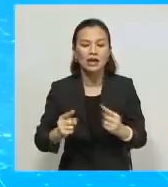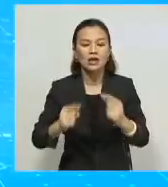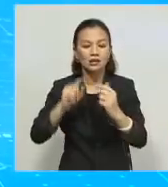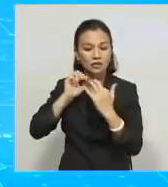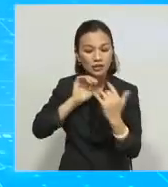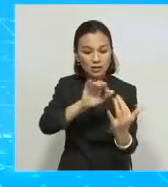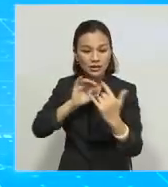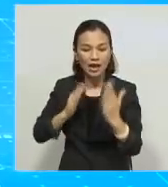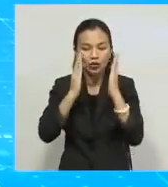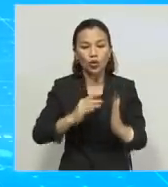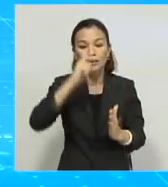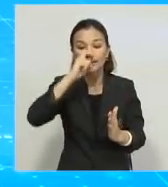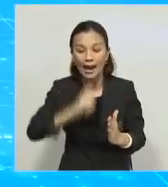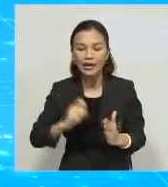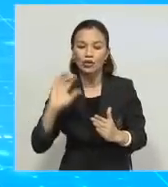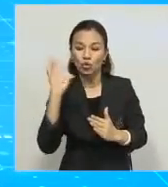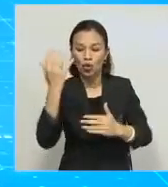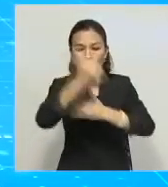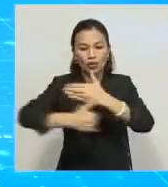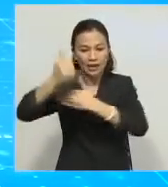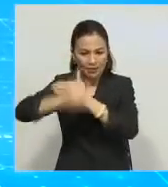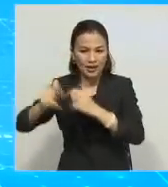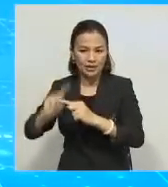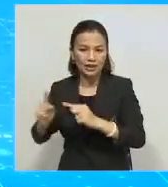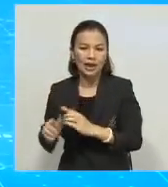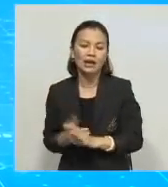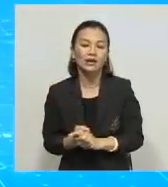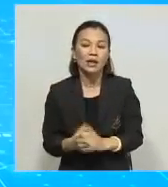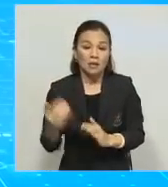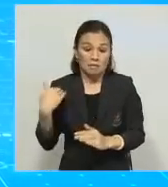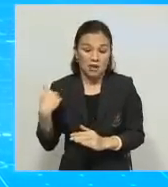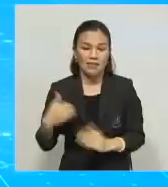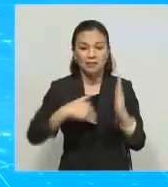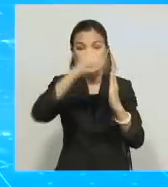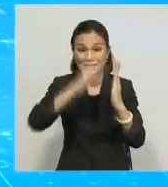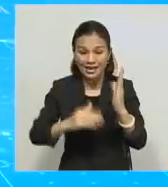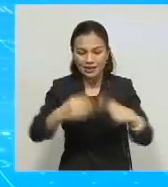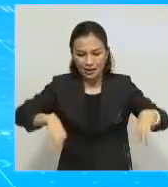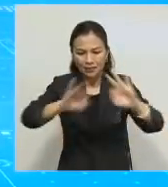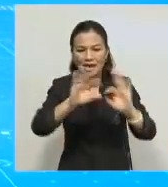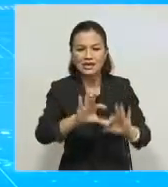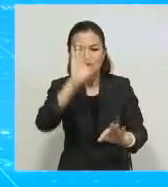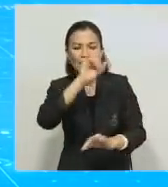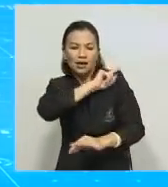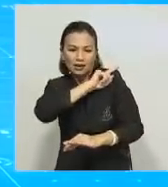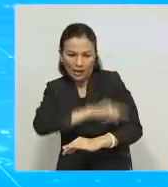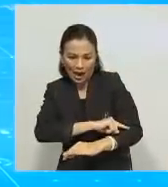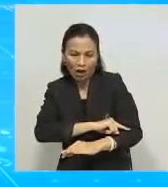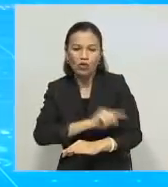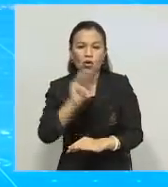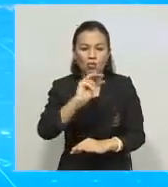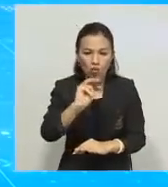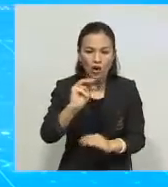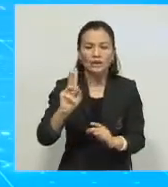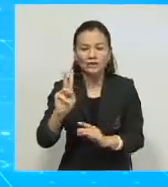นไทยและต่างประเทศขณะที่รูปแบบของการจัดงานจะเน้นโทนสีขาวเขียวม่วงเป็นหลักค่ะพร้อมกันนี้นะคะสมเด็จพระเจ้าอยู่หัว